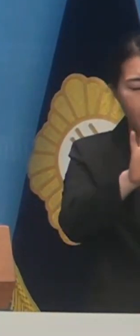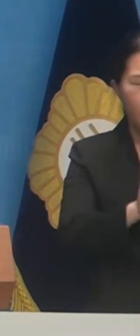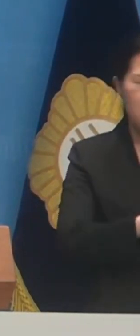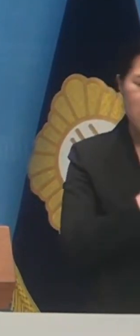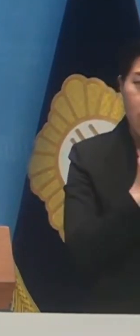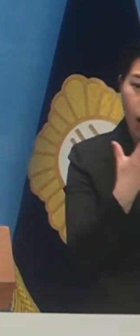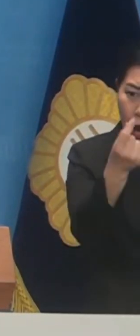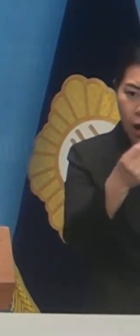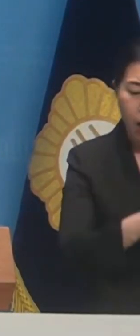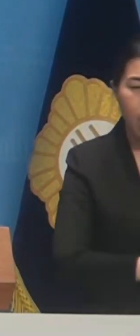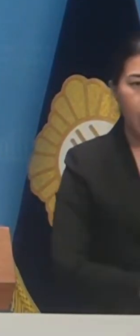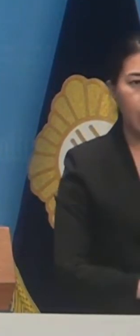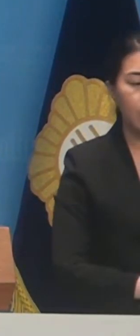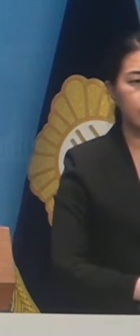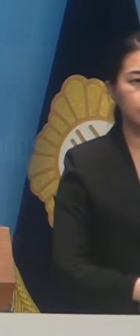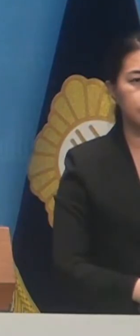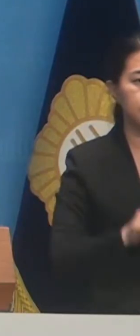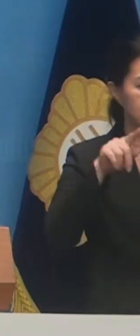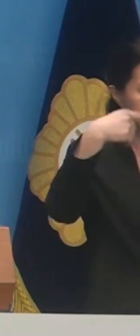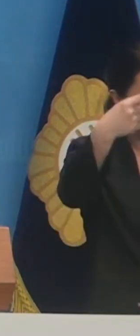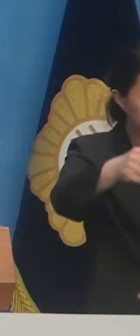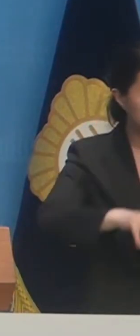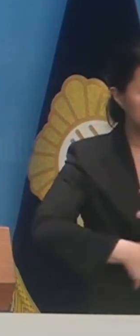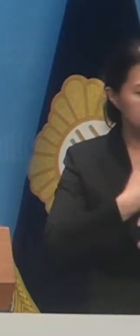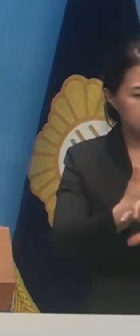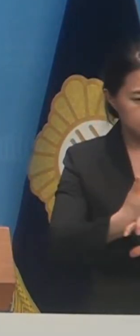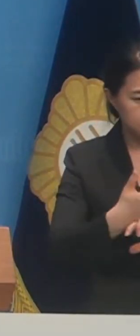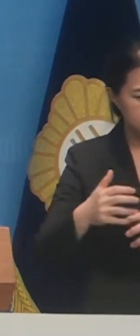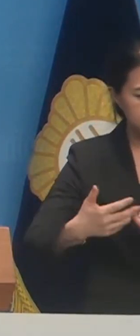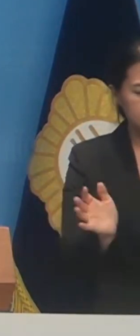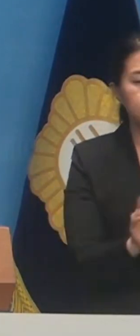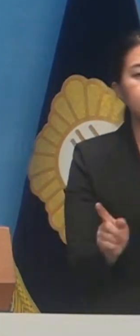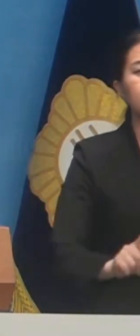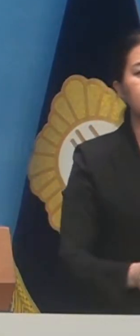2024년의 말입니다. 이후 내란 정국에서는